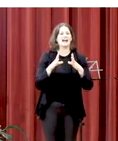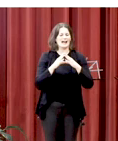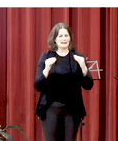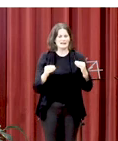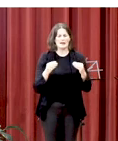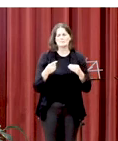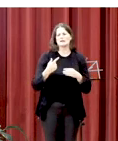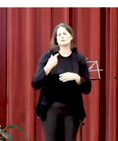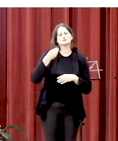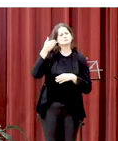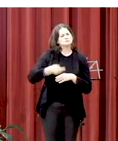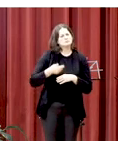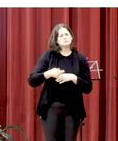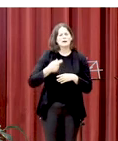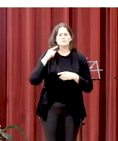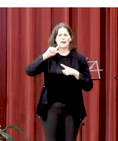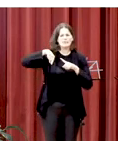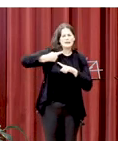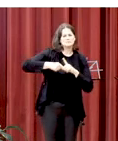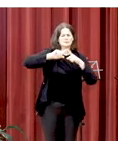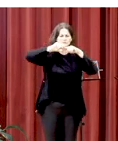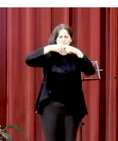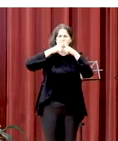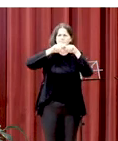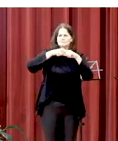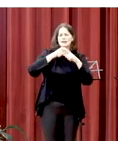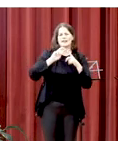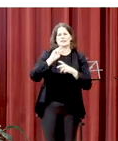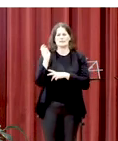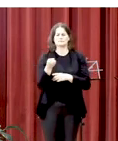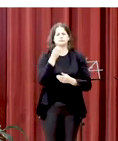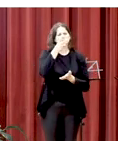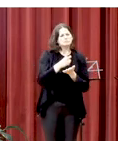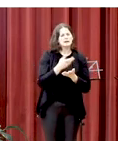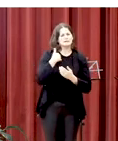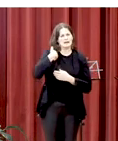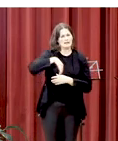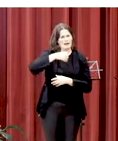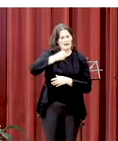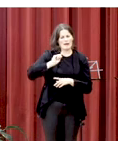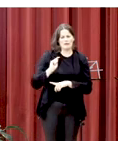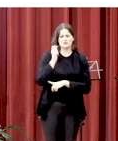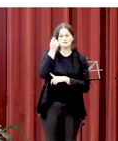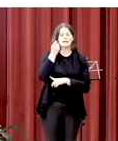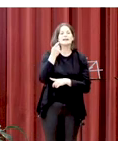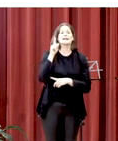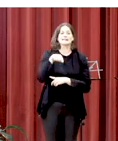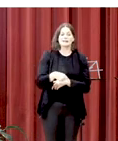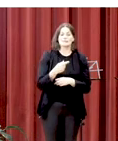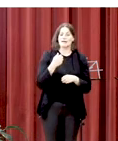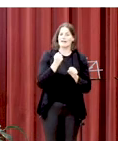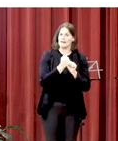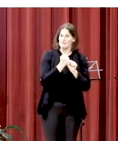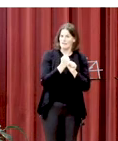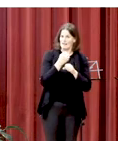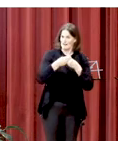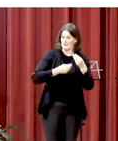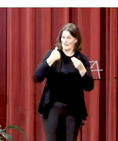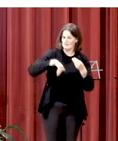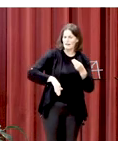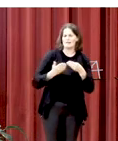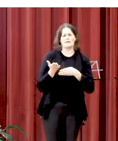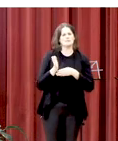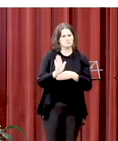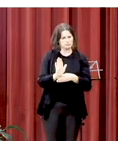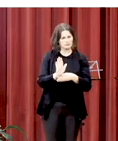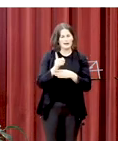valuós que ens permet reflexionar sobre els nostres assoliments i posar en valor la feina feta. En aquesta